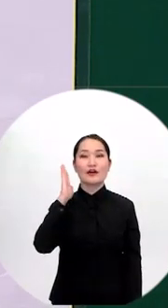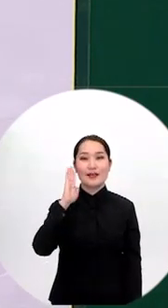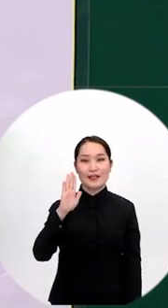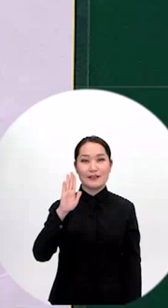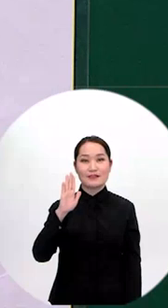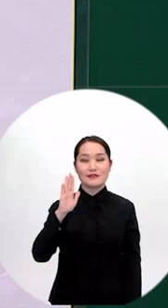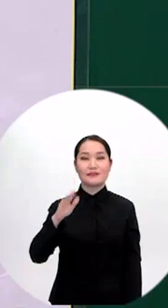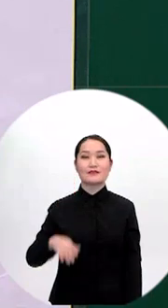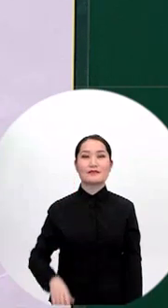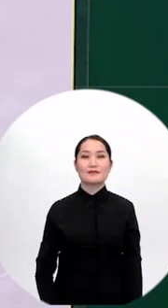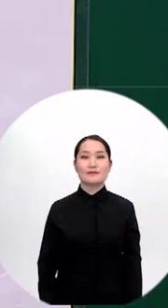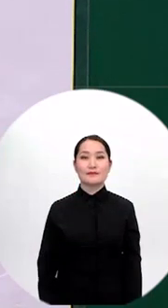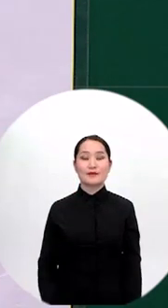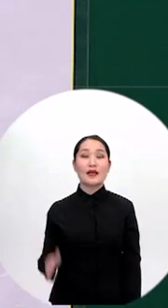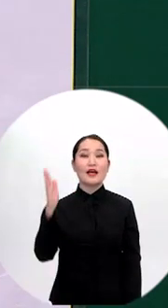Алуунгоо их.